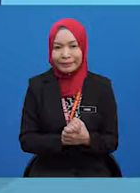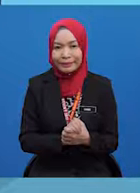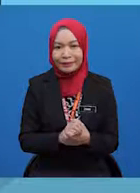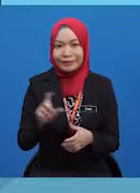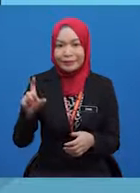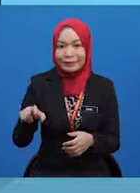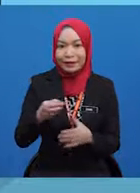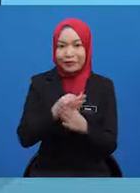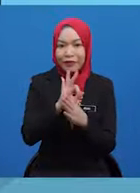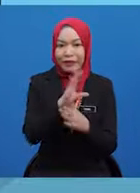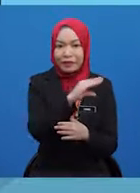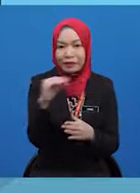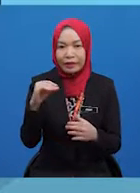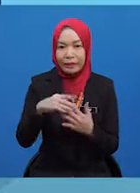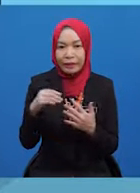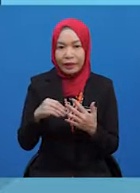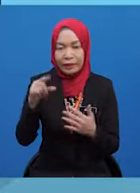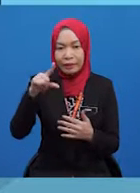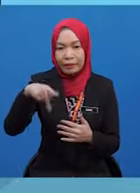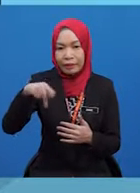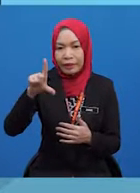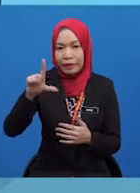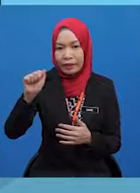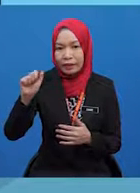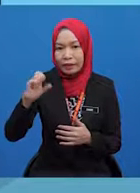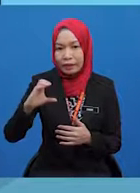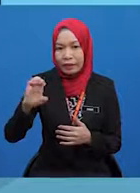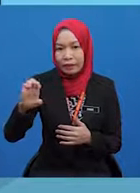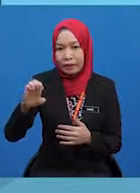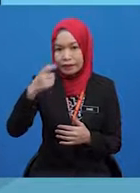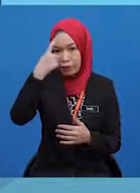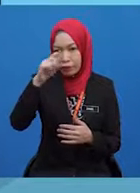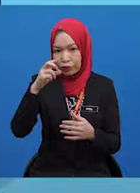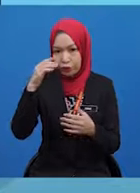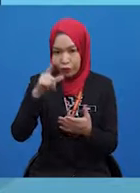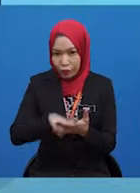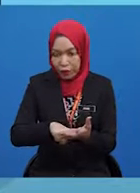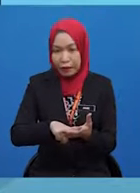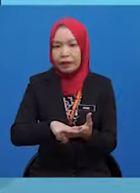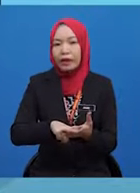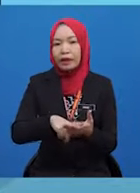Klik File dan pilih Place untuk memasukkan file lakaran idea.